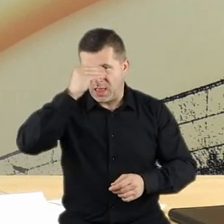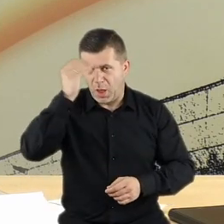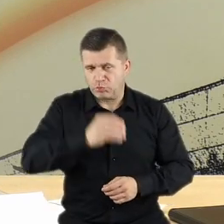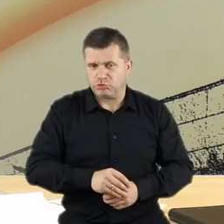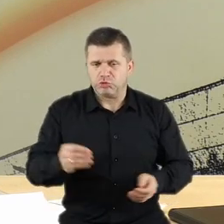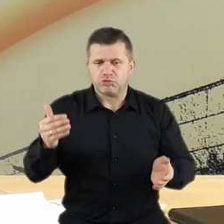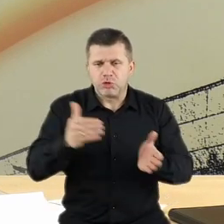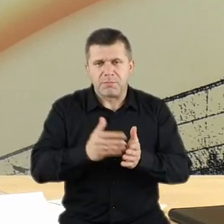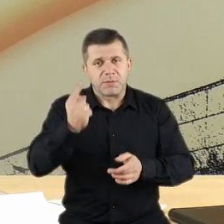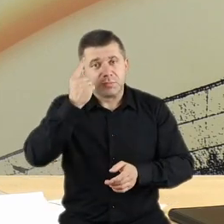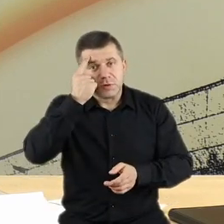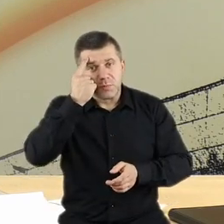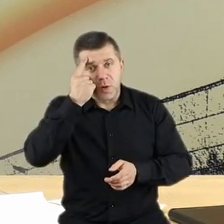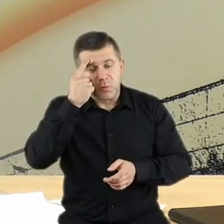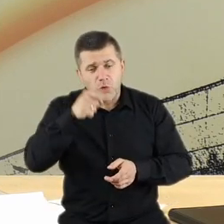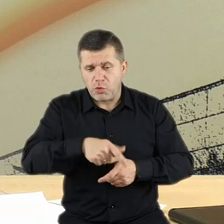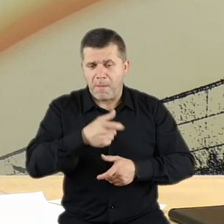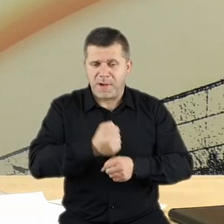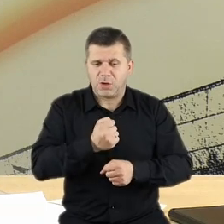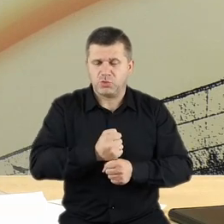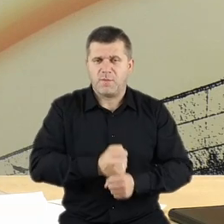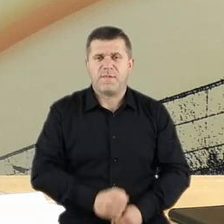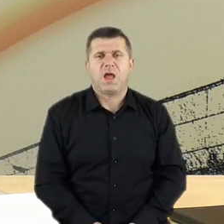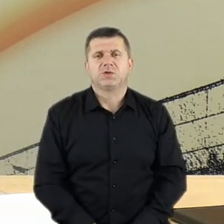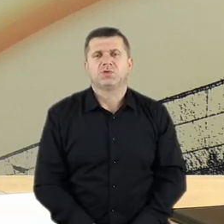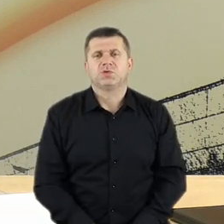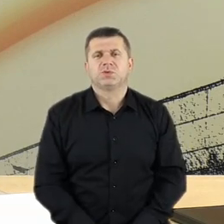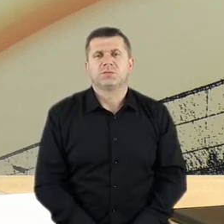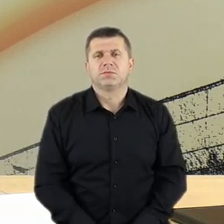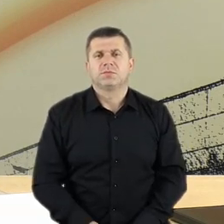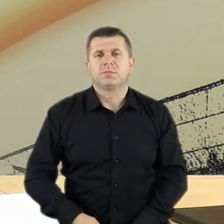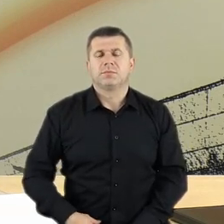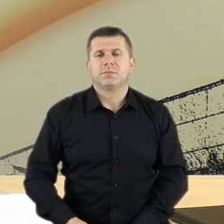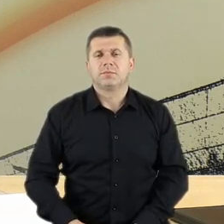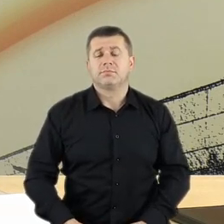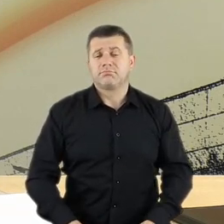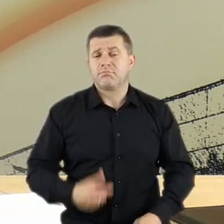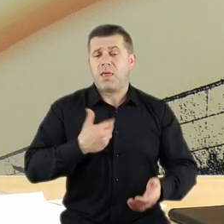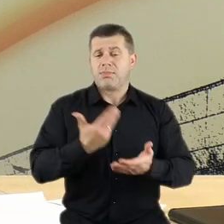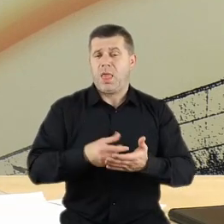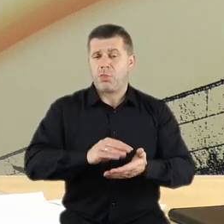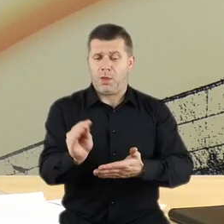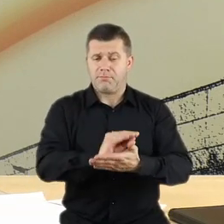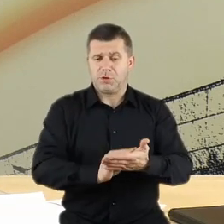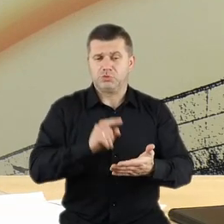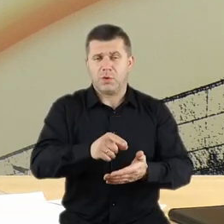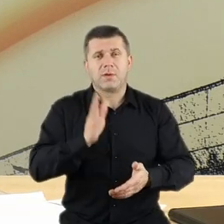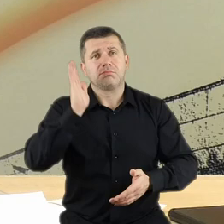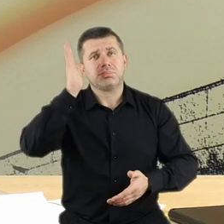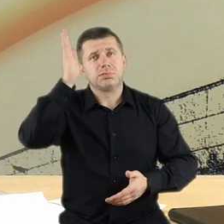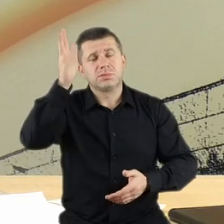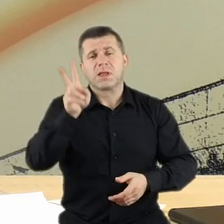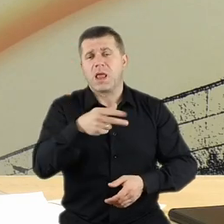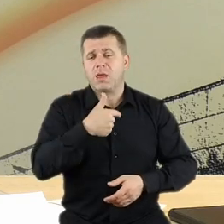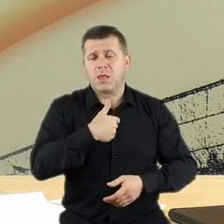przypominać Trzeba trochę nad tym pracować No ale ja właśnie dlatego piszę to że kiedyś kiedyś mnie nie